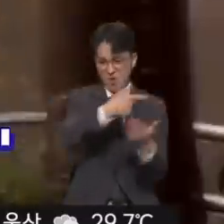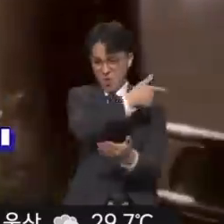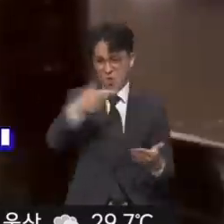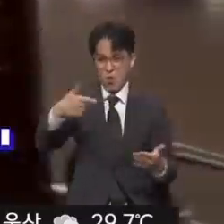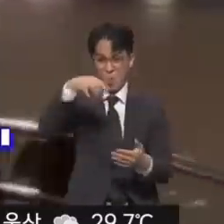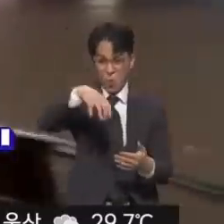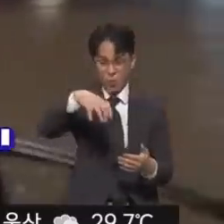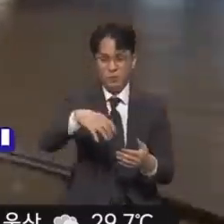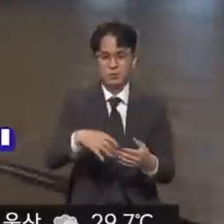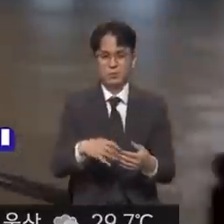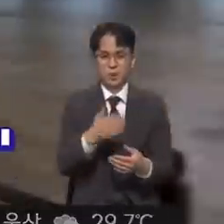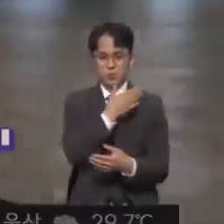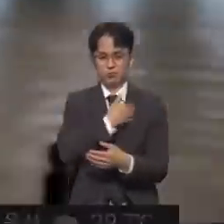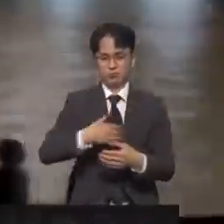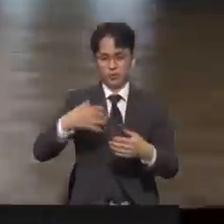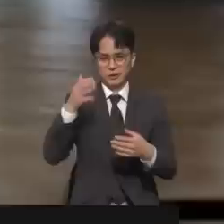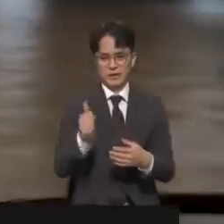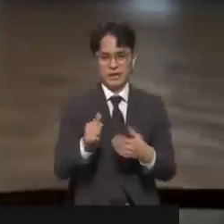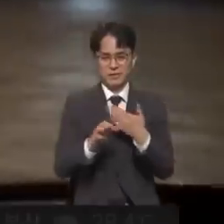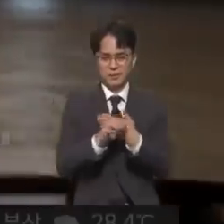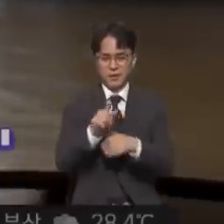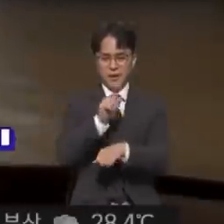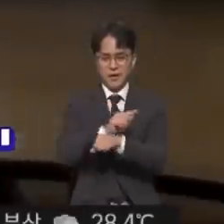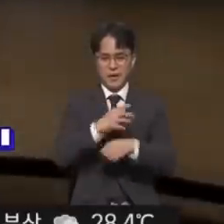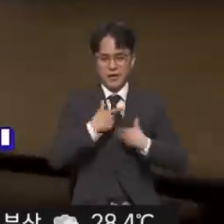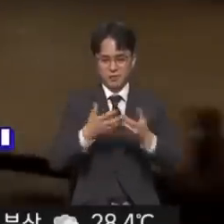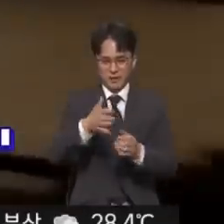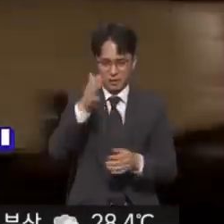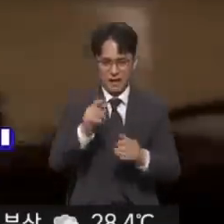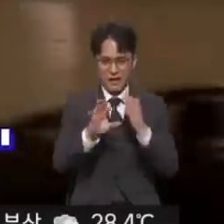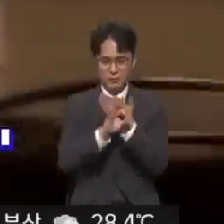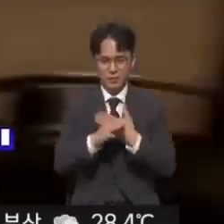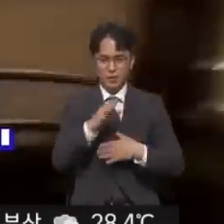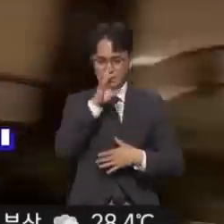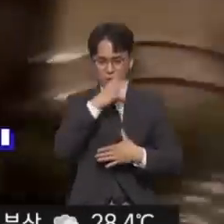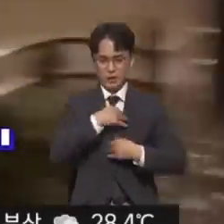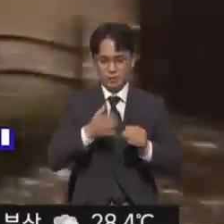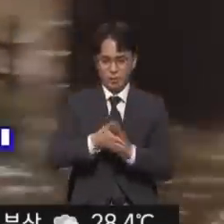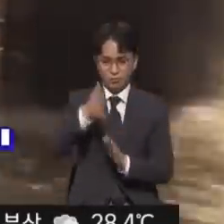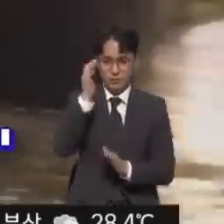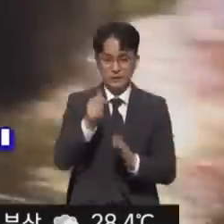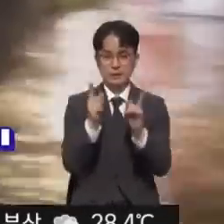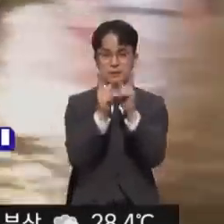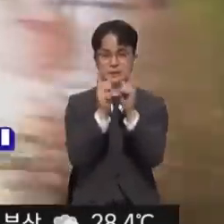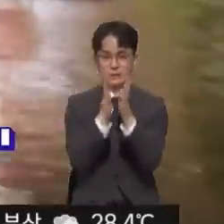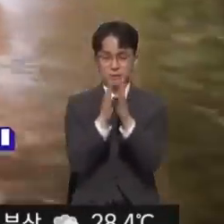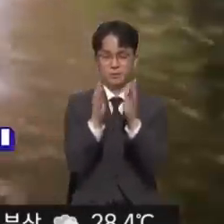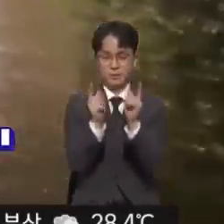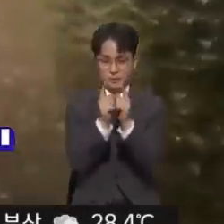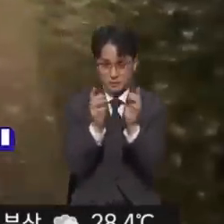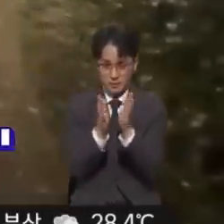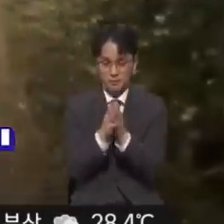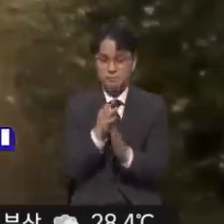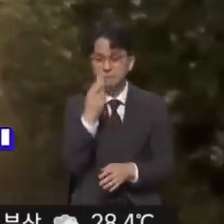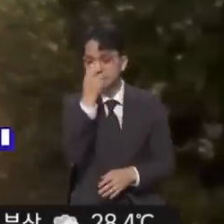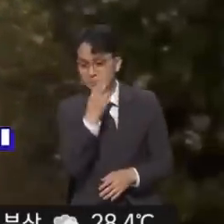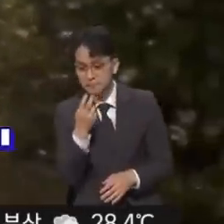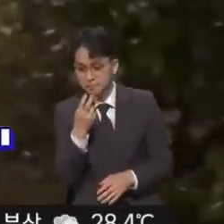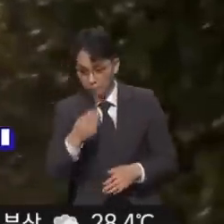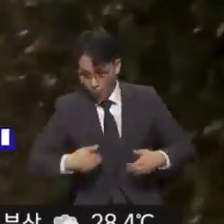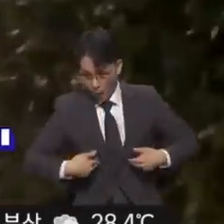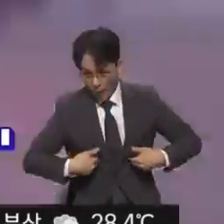이든 아니면 행안부 차원이든 아니면 뭐 중앙 재난안전대책본부 둔 거기서 상황에서 제대 족보 받아서 그 때 그 때 필요한